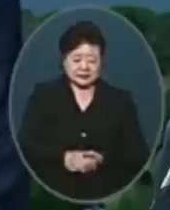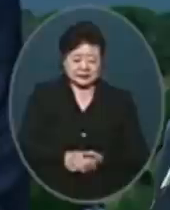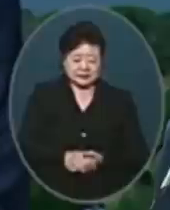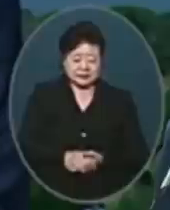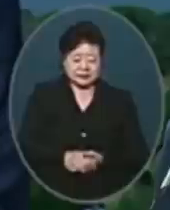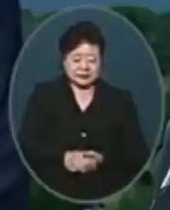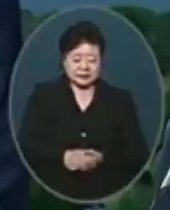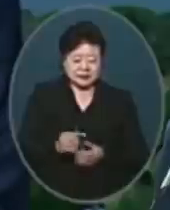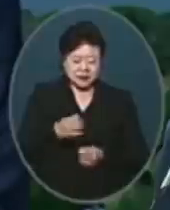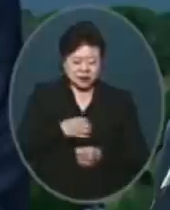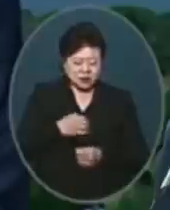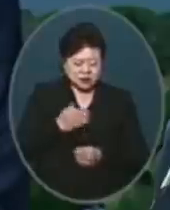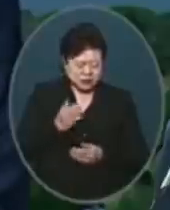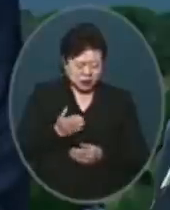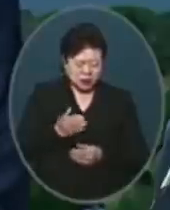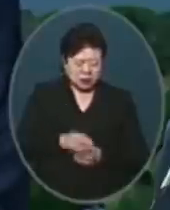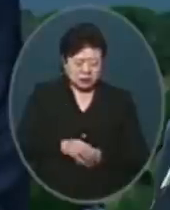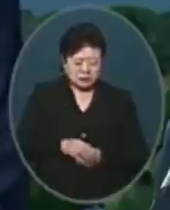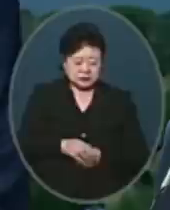괴롭히는